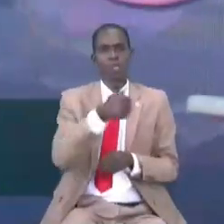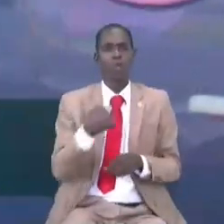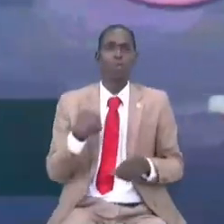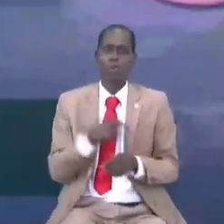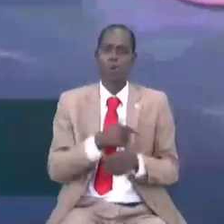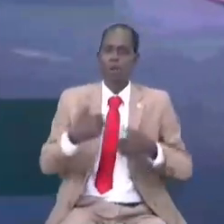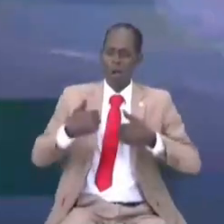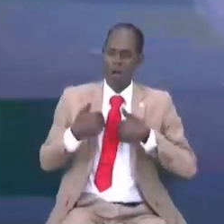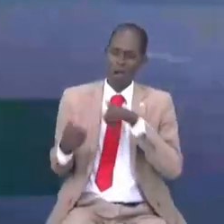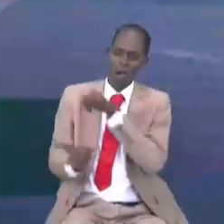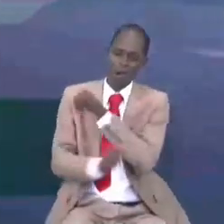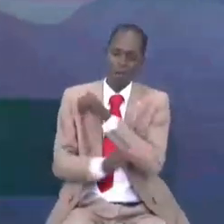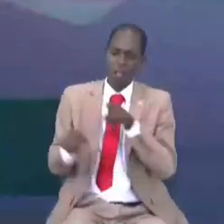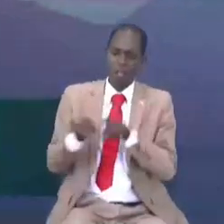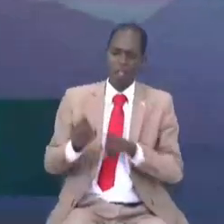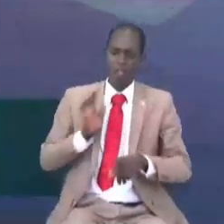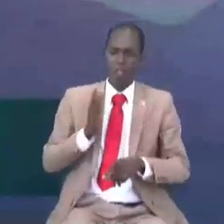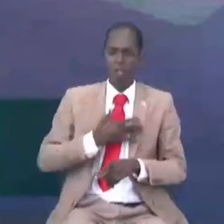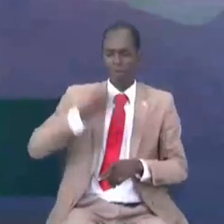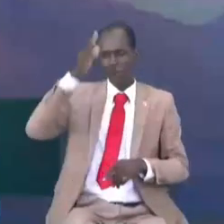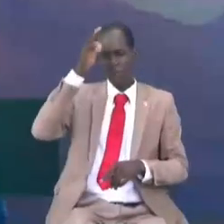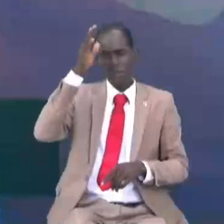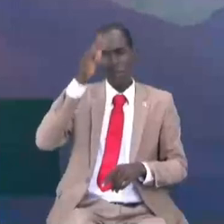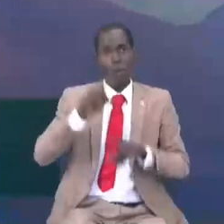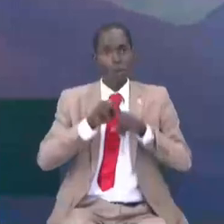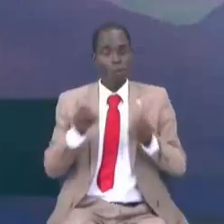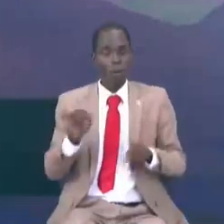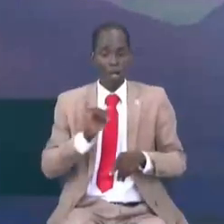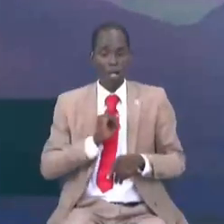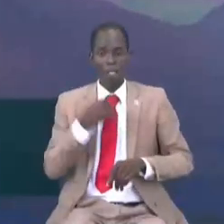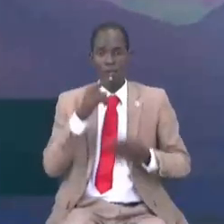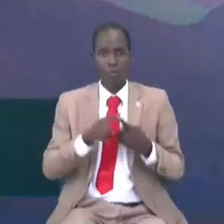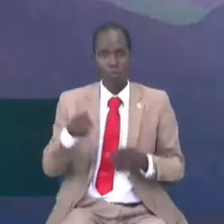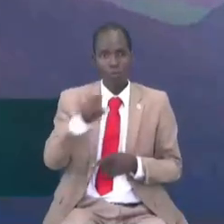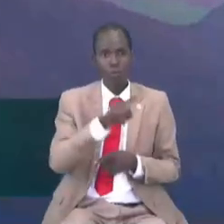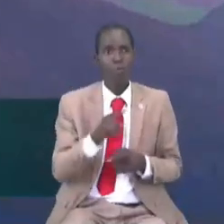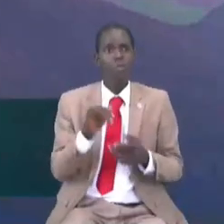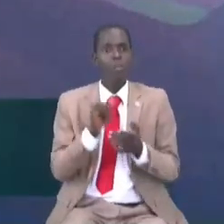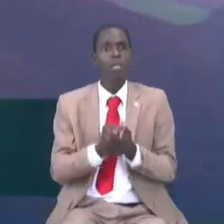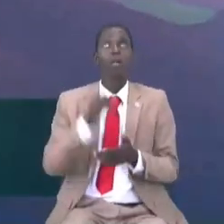peut susciter des enfants à Abraham.